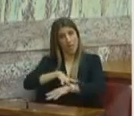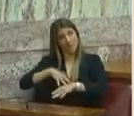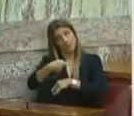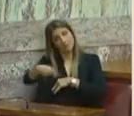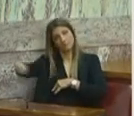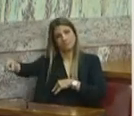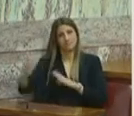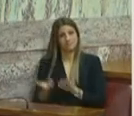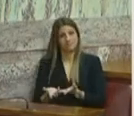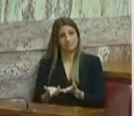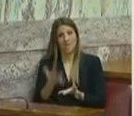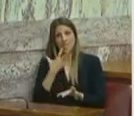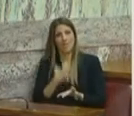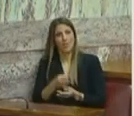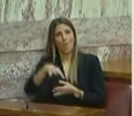Στις